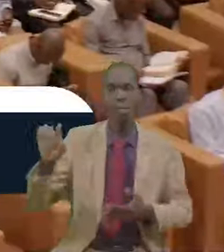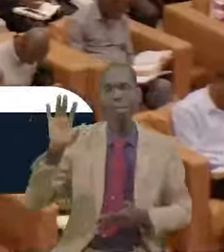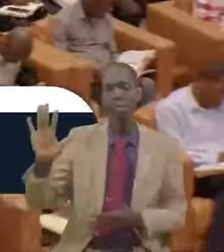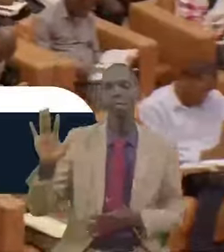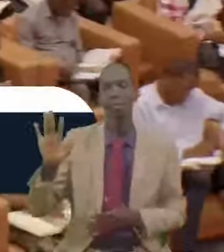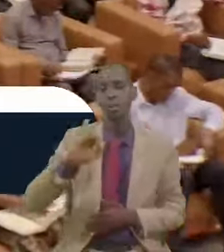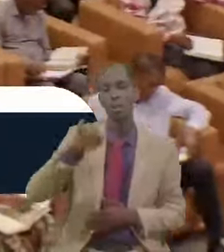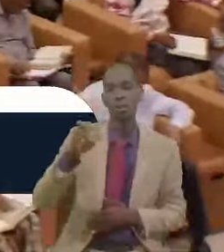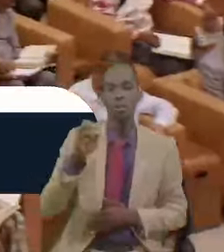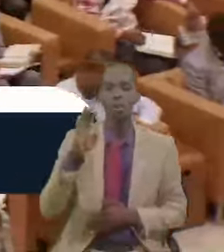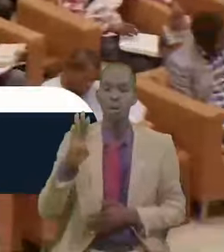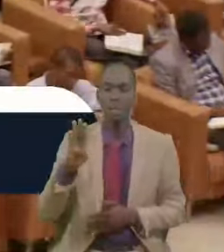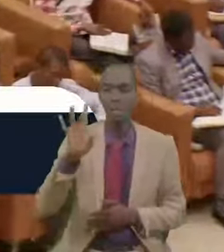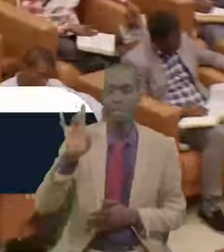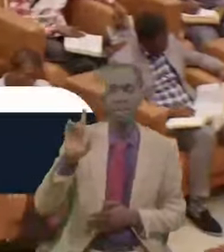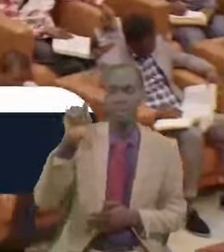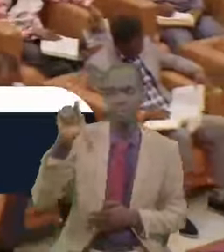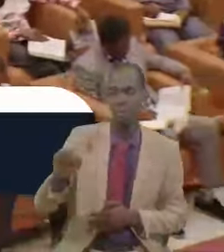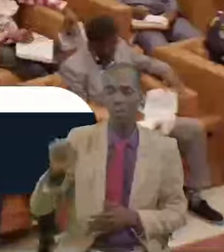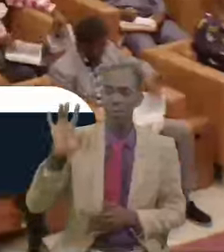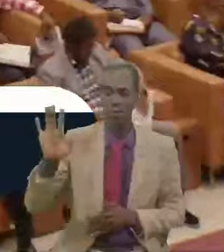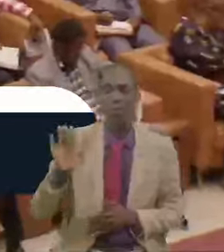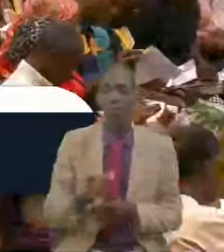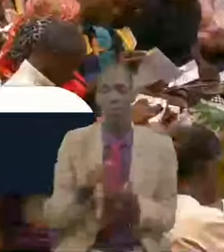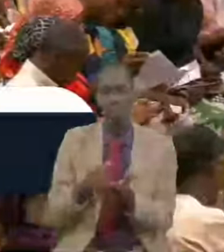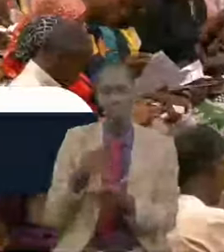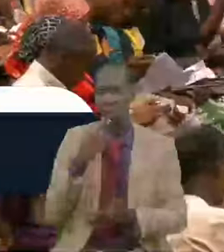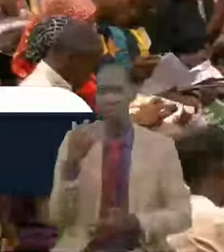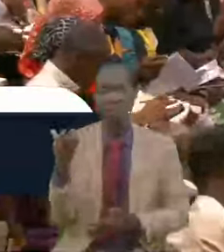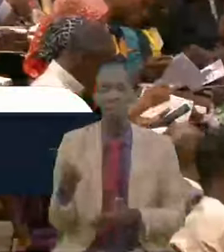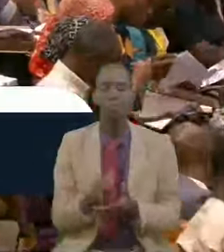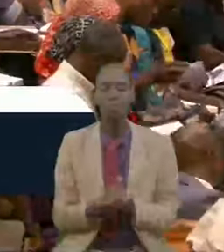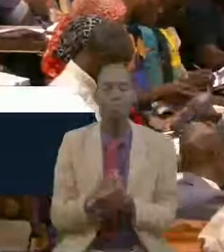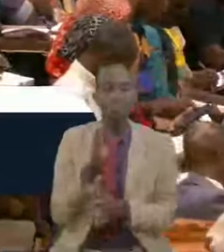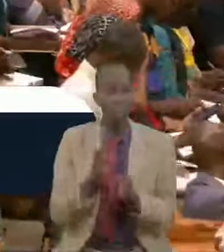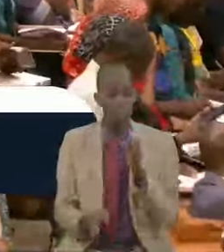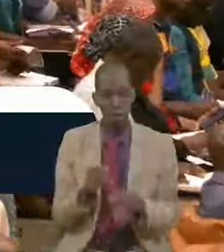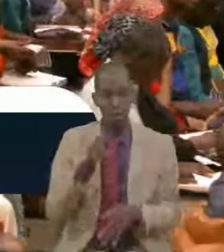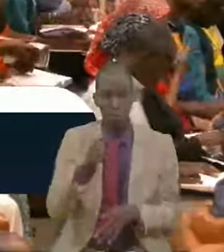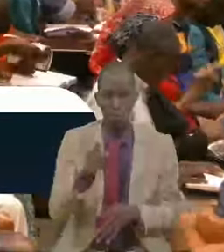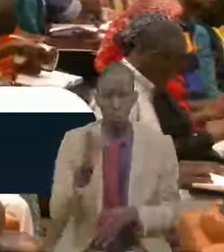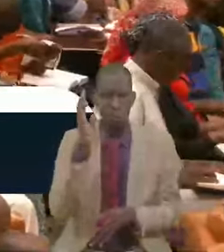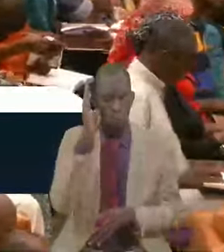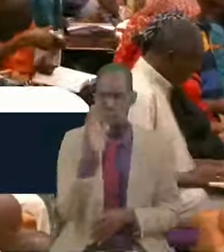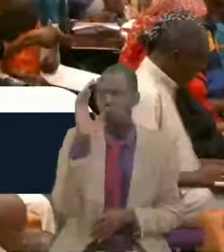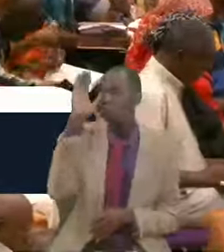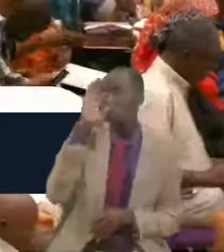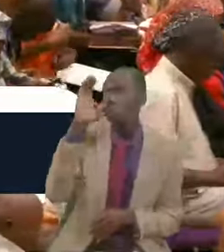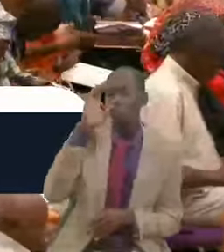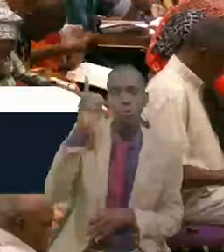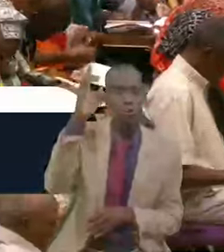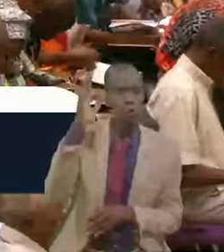le verset 5. Job 8, verset 5 dit, « Mais toi, si tu as recours à